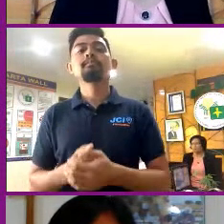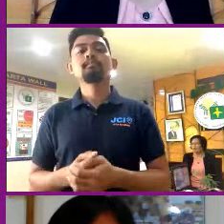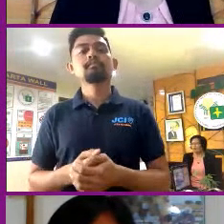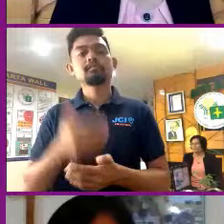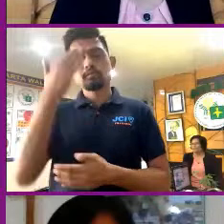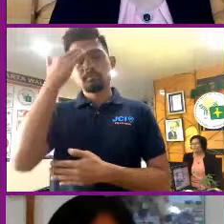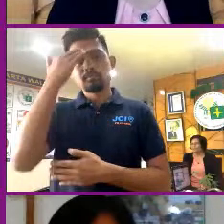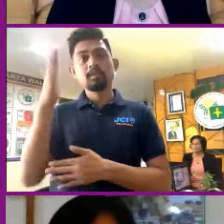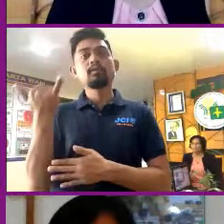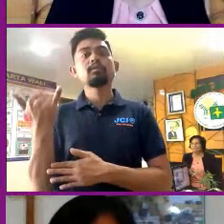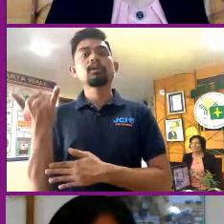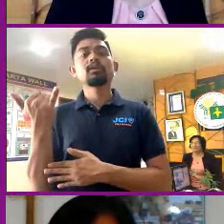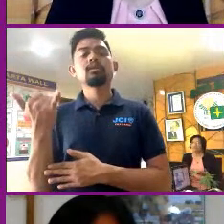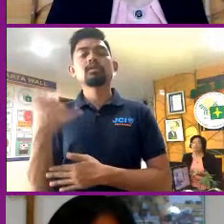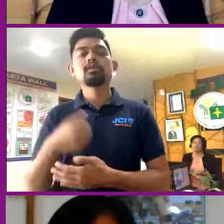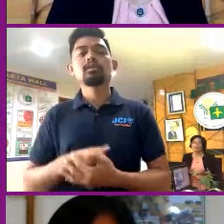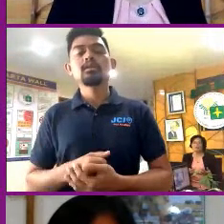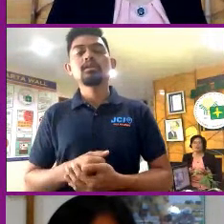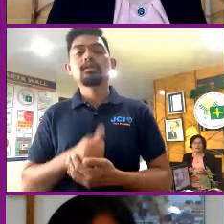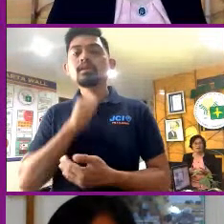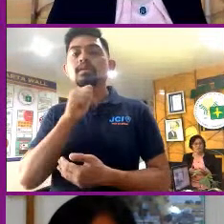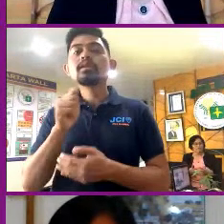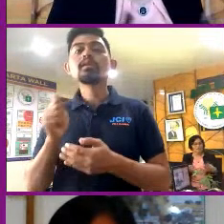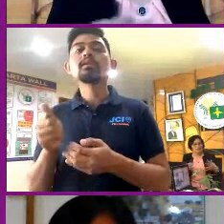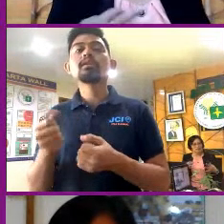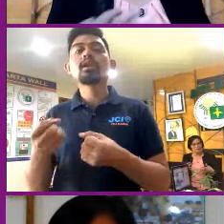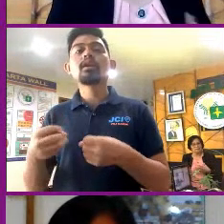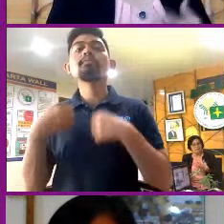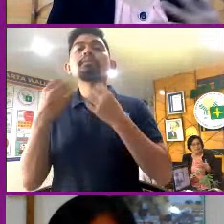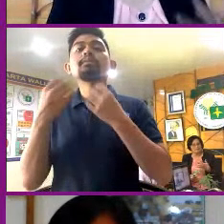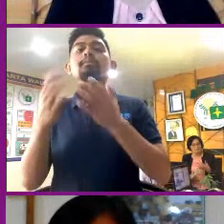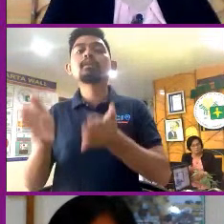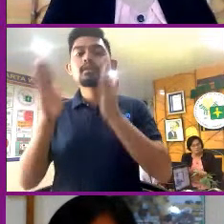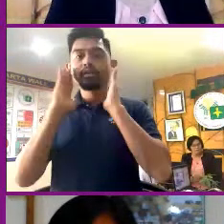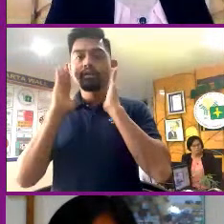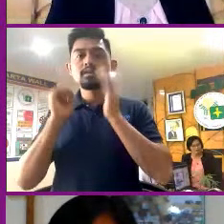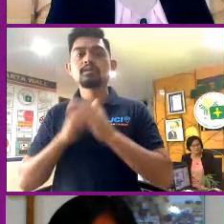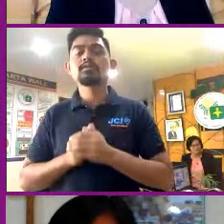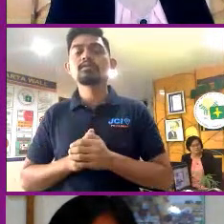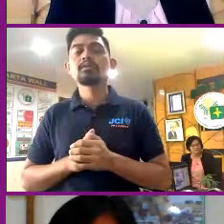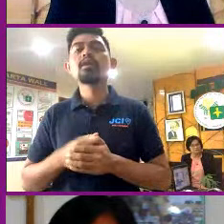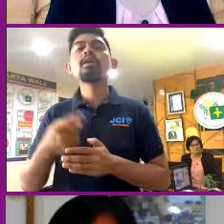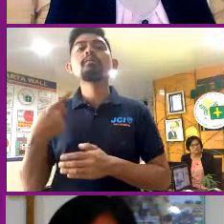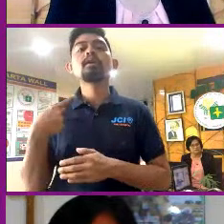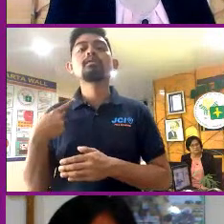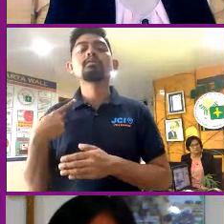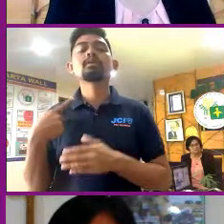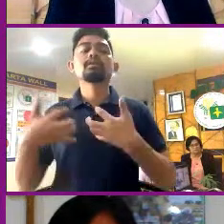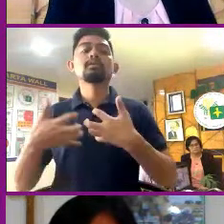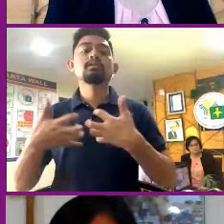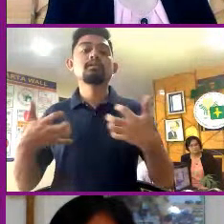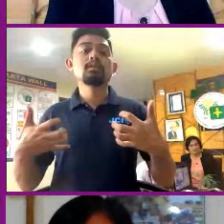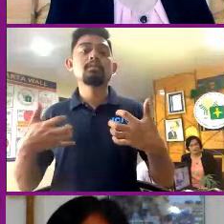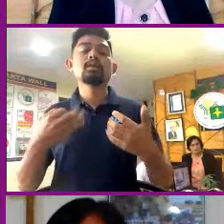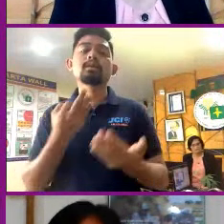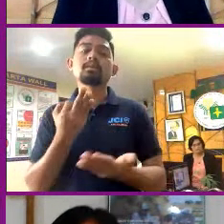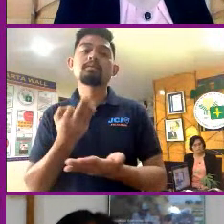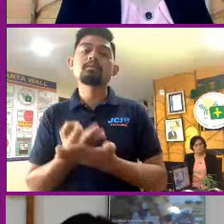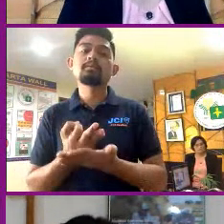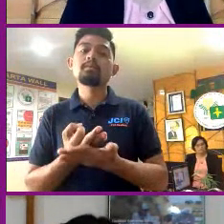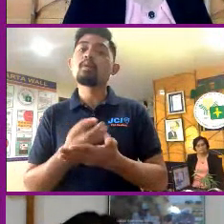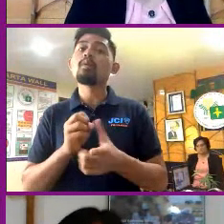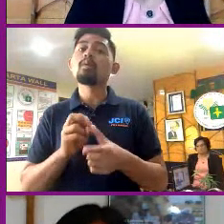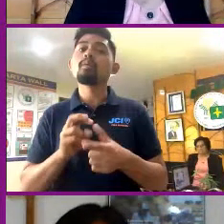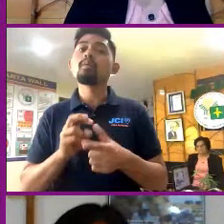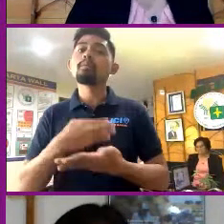namin alam kung bakit hindi nabibigyan ng ano. The fact na, may ano ba sila? May separate fund. Yes, ma'am. So,